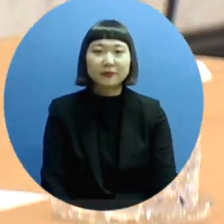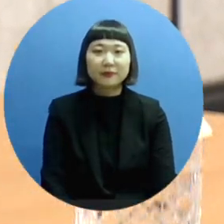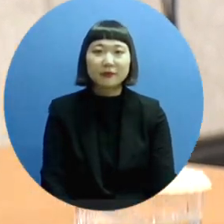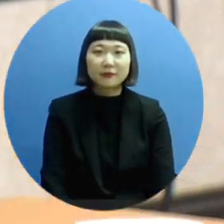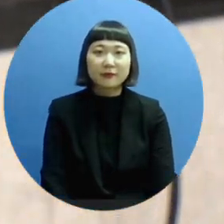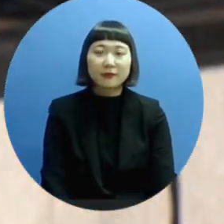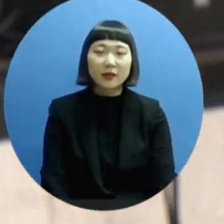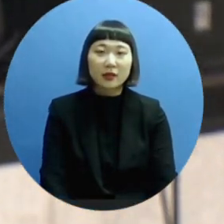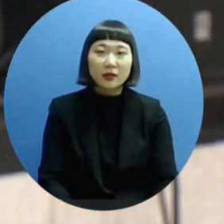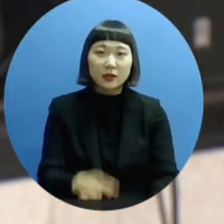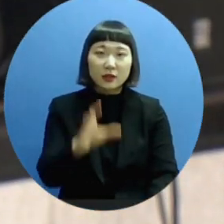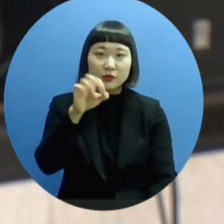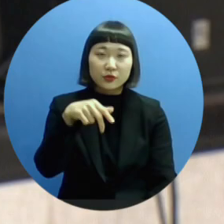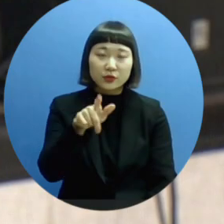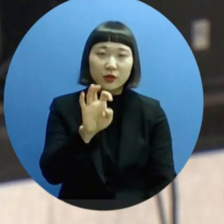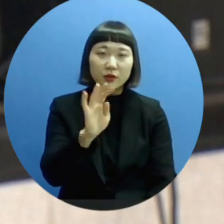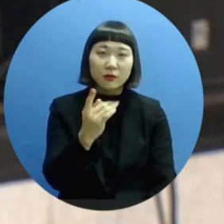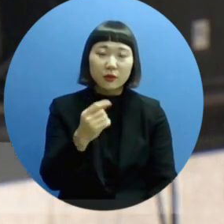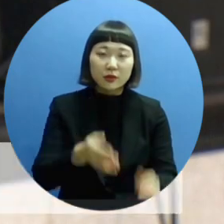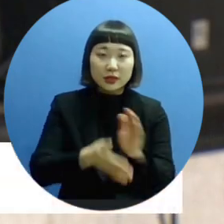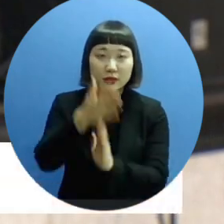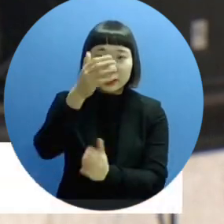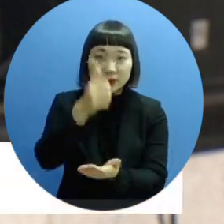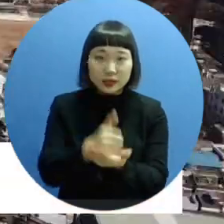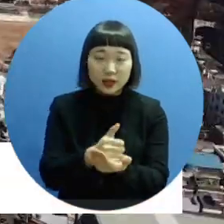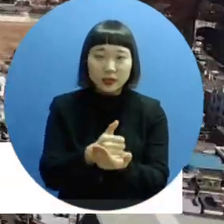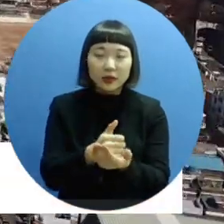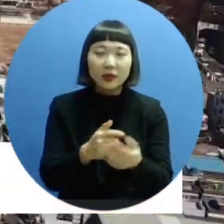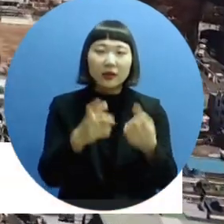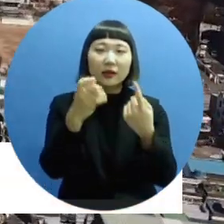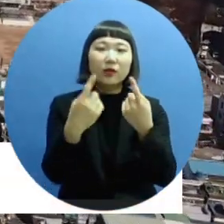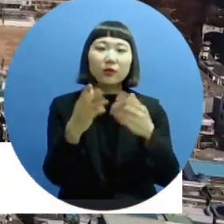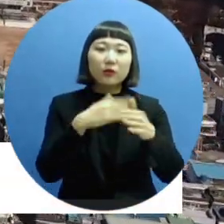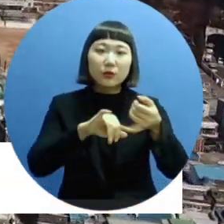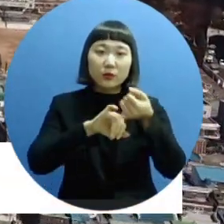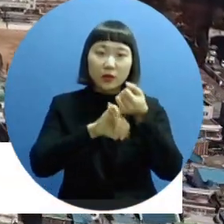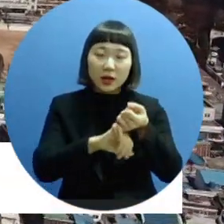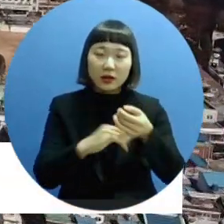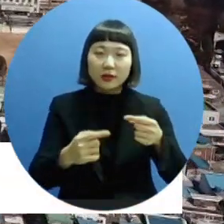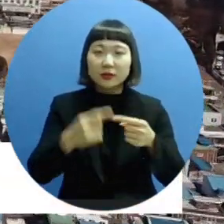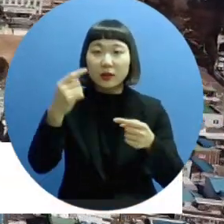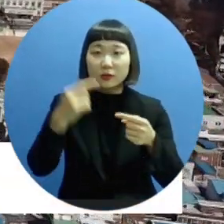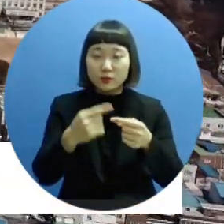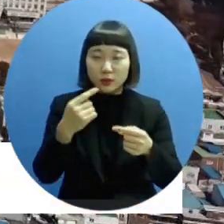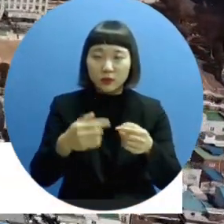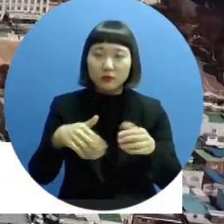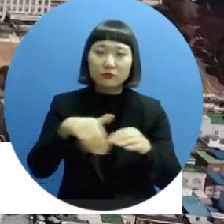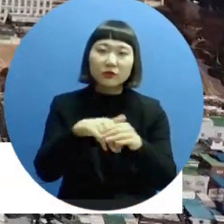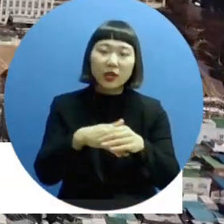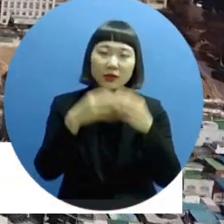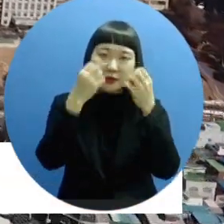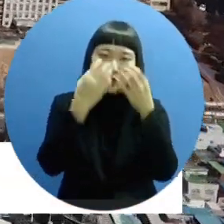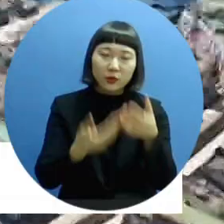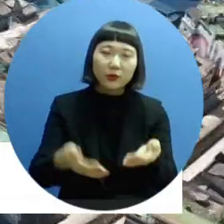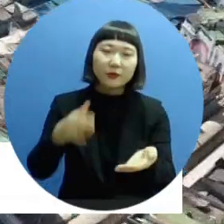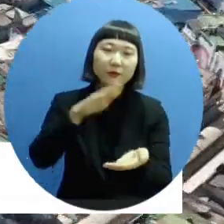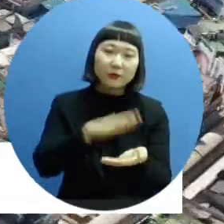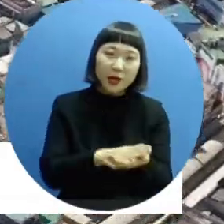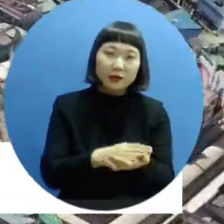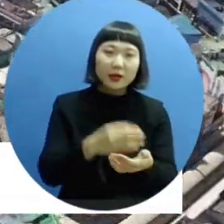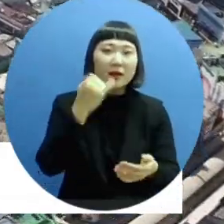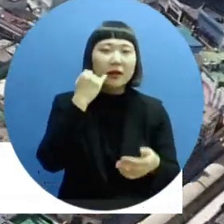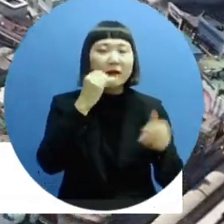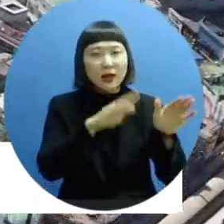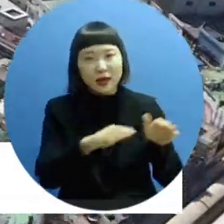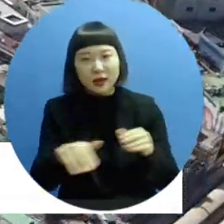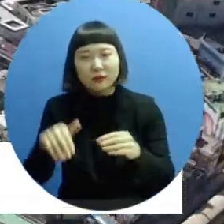유정복 시장 1호 공약인 제물포 르네상스. 낙후된 중동구 원도심을 해양, 문화,